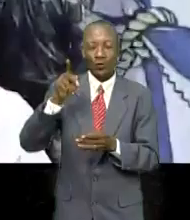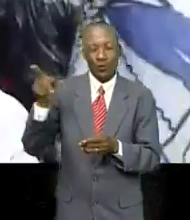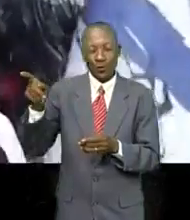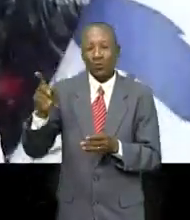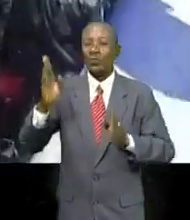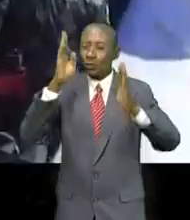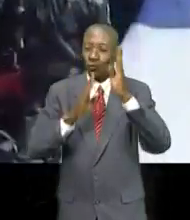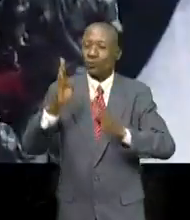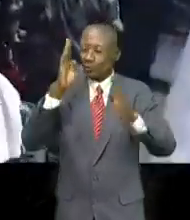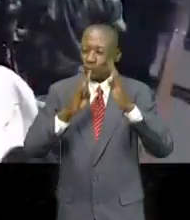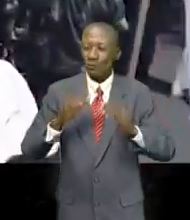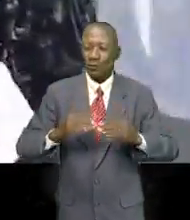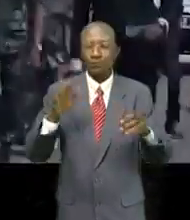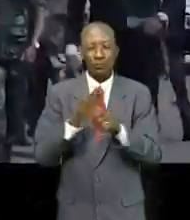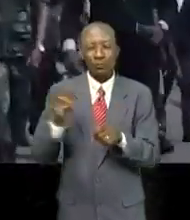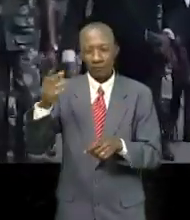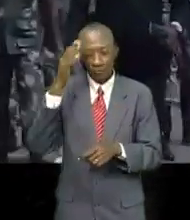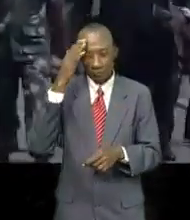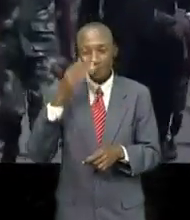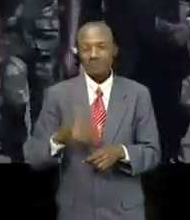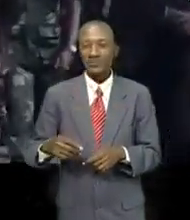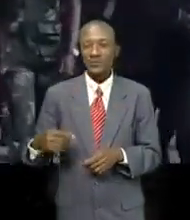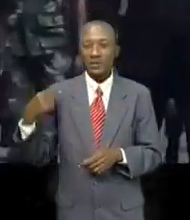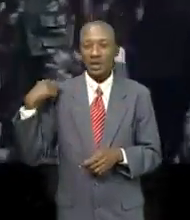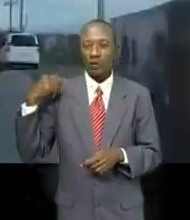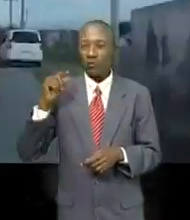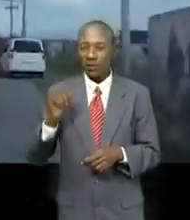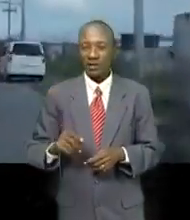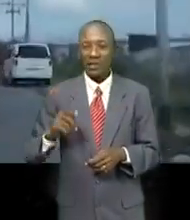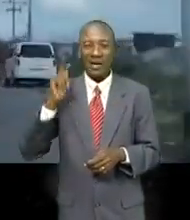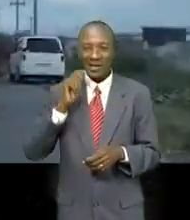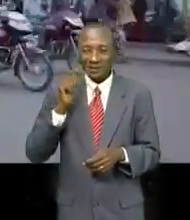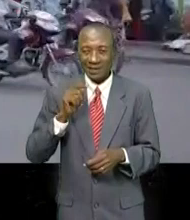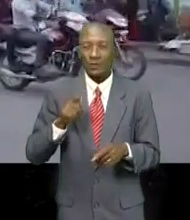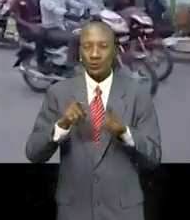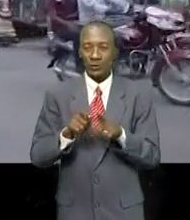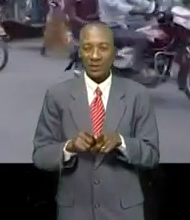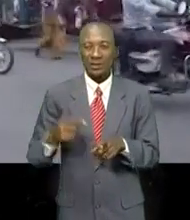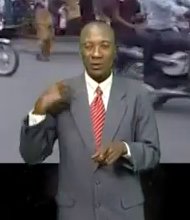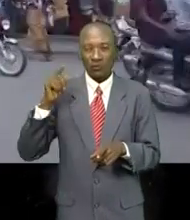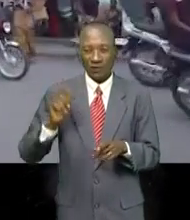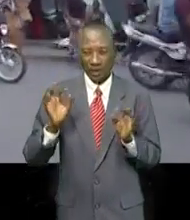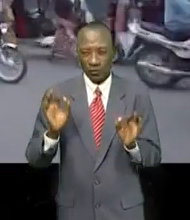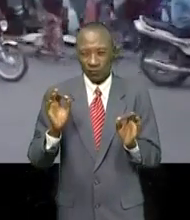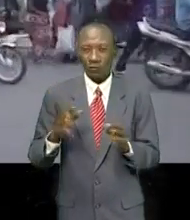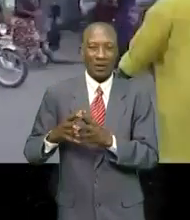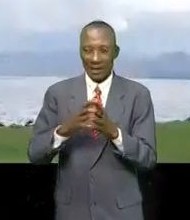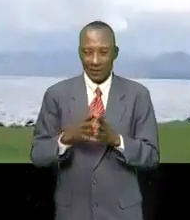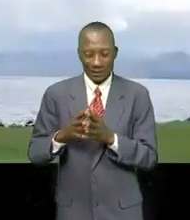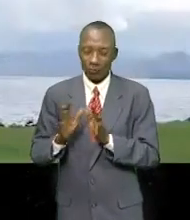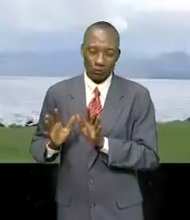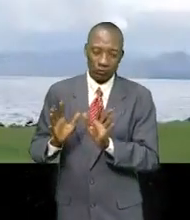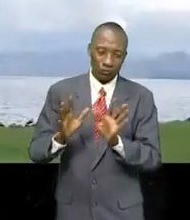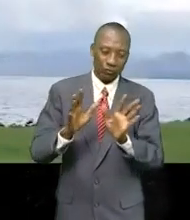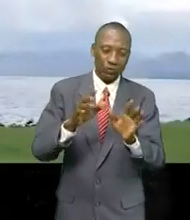Nzazi Kassivita, le gouverneur sortant et le gouverneur militaire Constant Dima ont pris la direction du gouvernorat pour la cérémonie de remise et